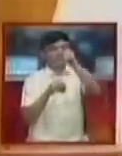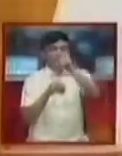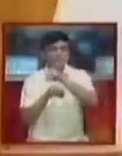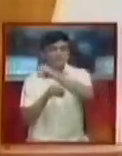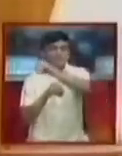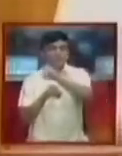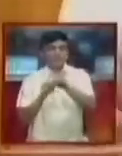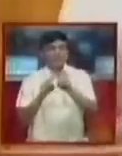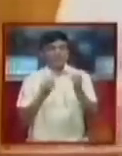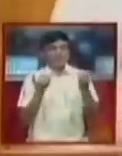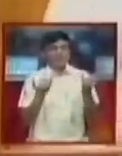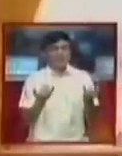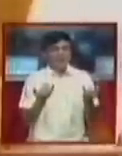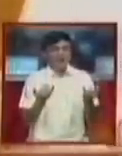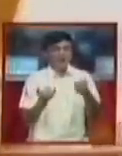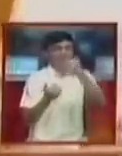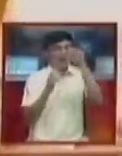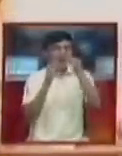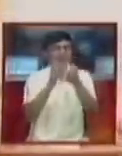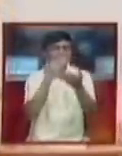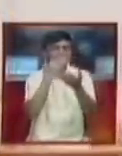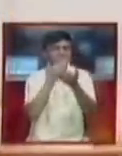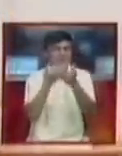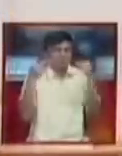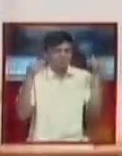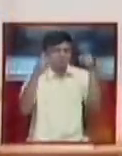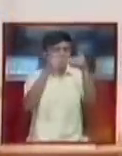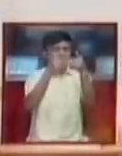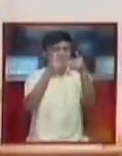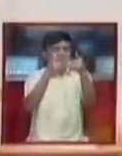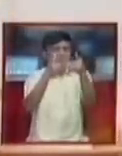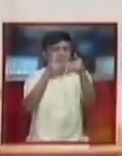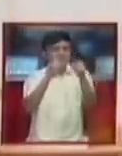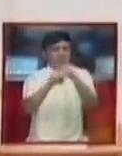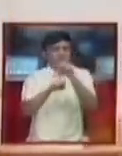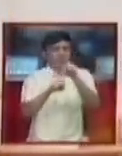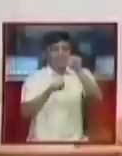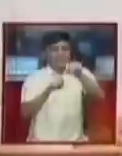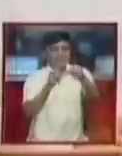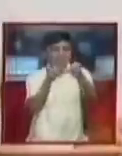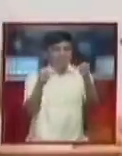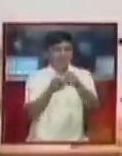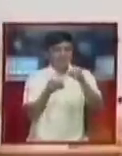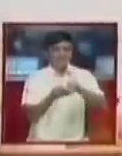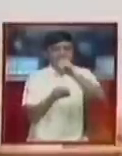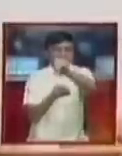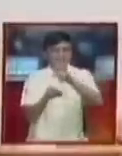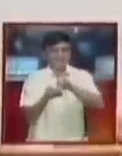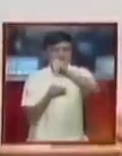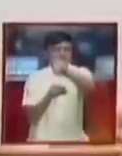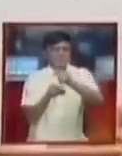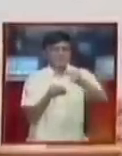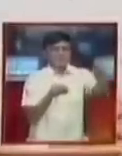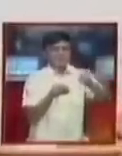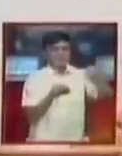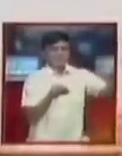hepe, ngayon, dahil sa tamang targeting, kung saan sila kailangan, dun sila